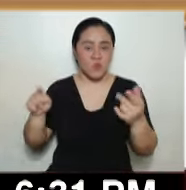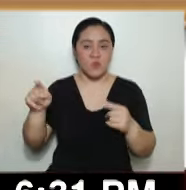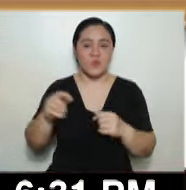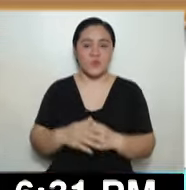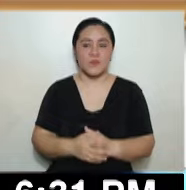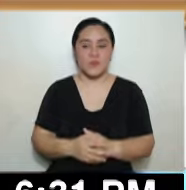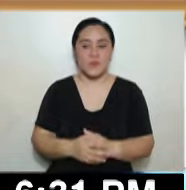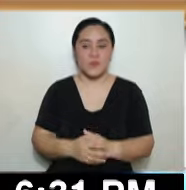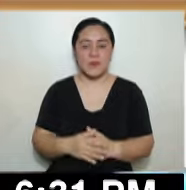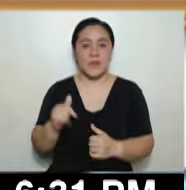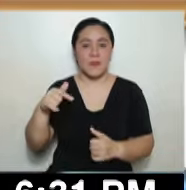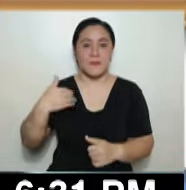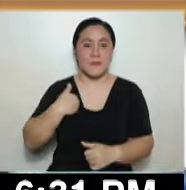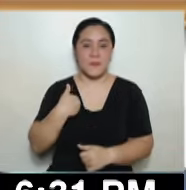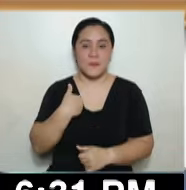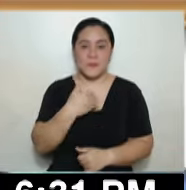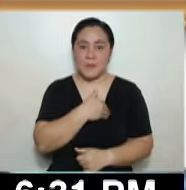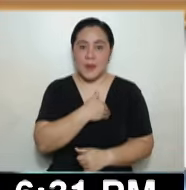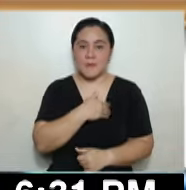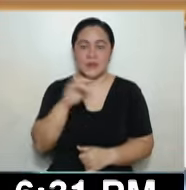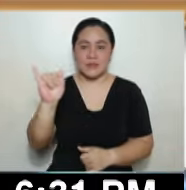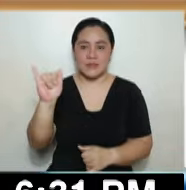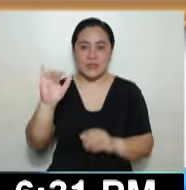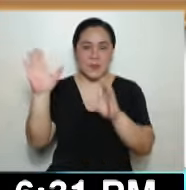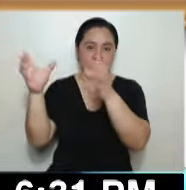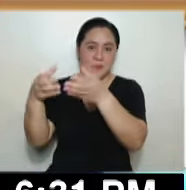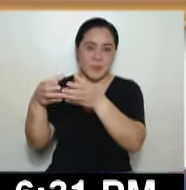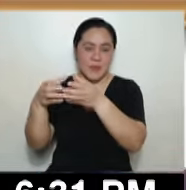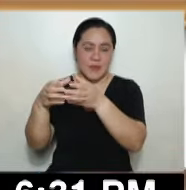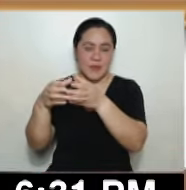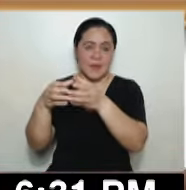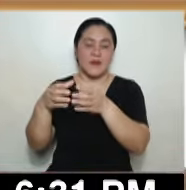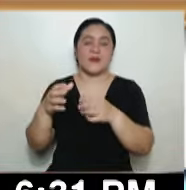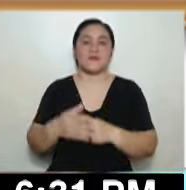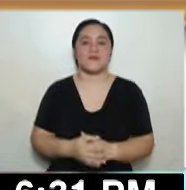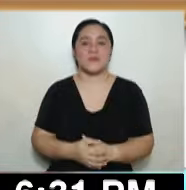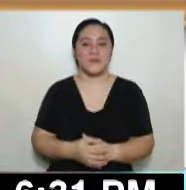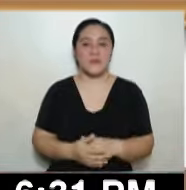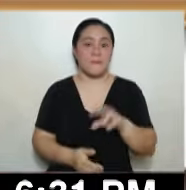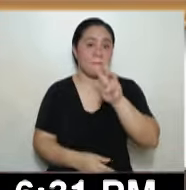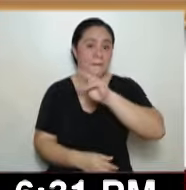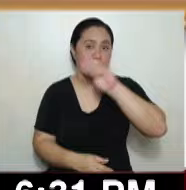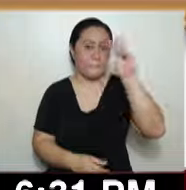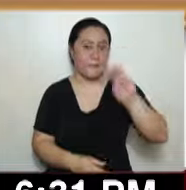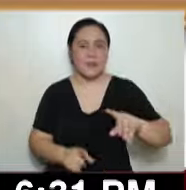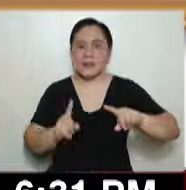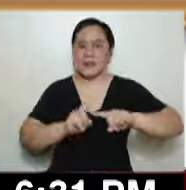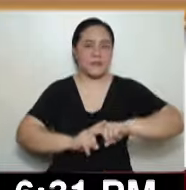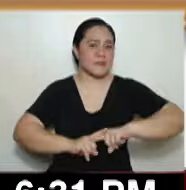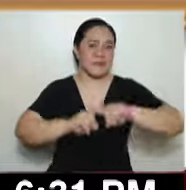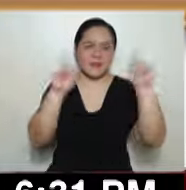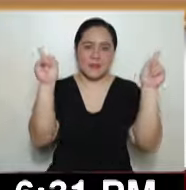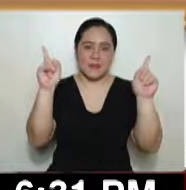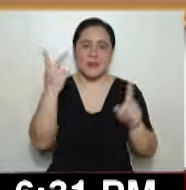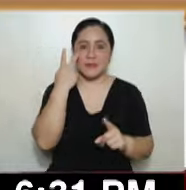opposing members of the same dynasty. Pero doon naman po sa Manila, iba naman ho ang dynamics na nakikita